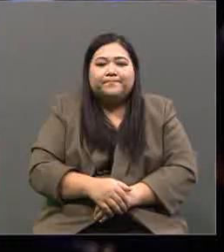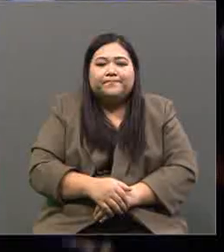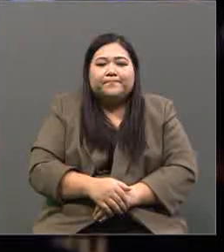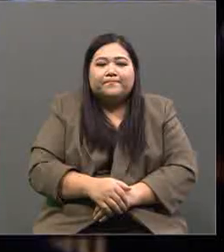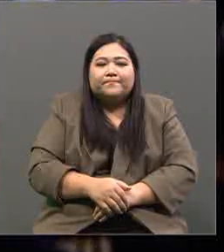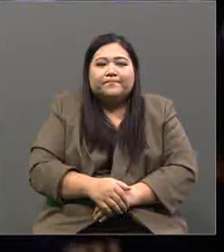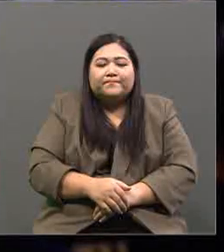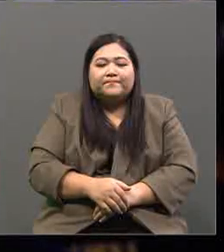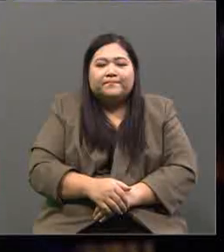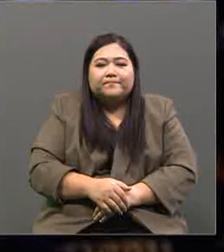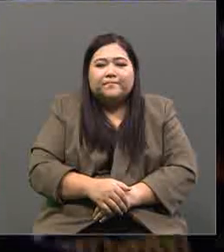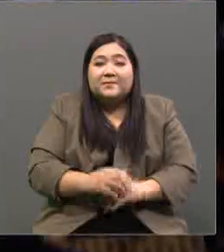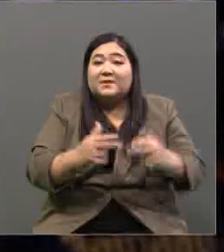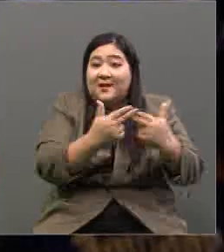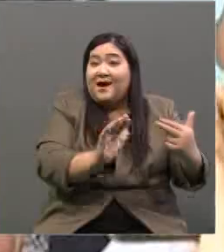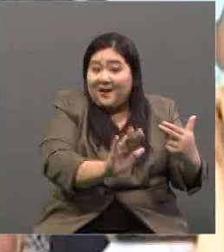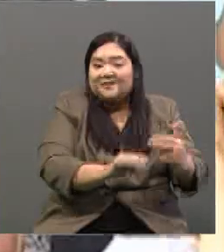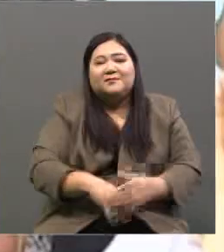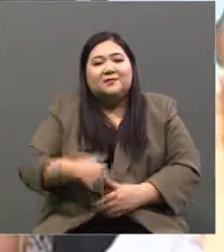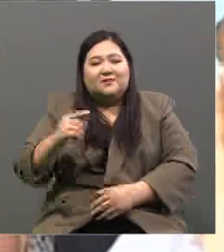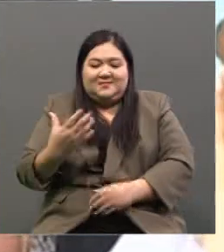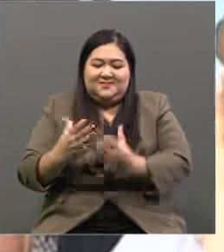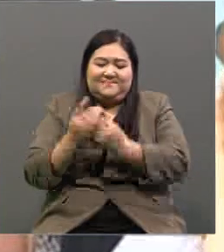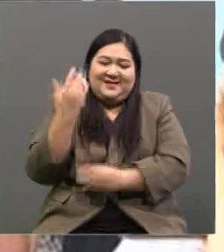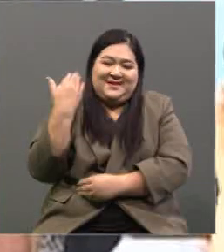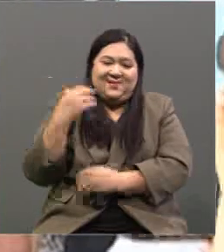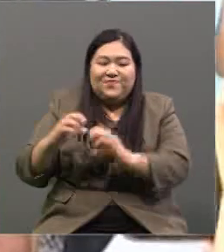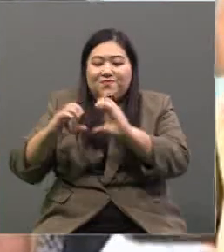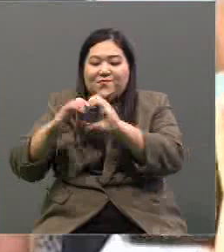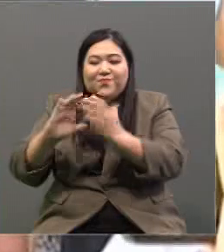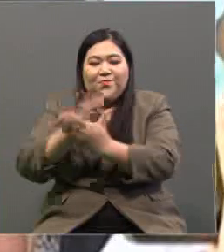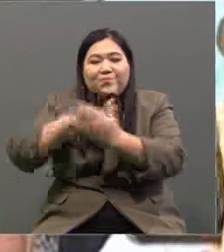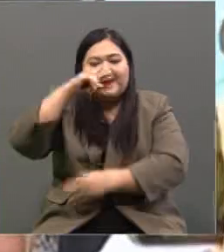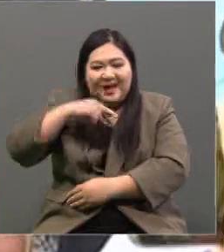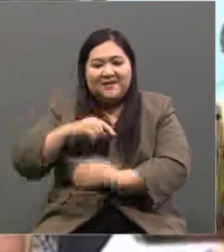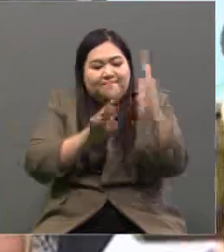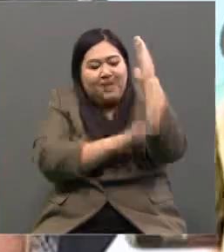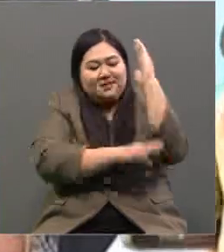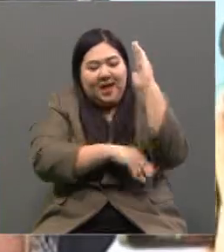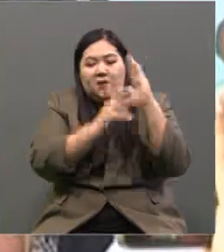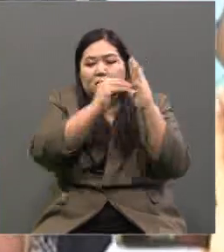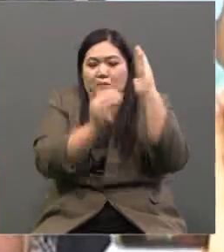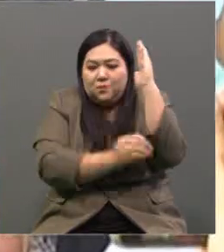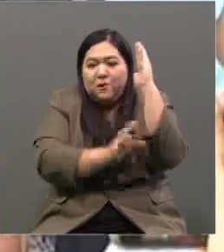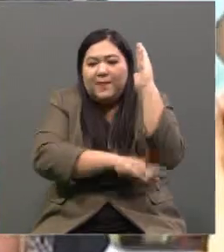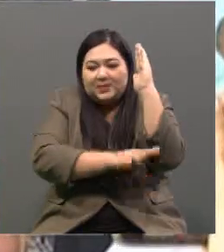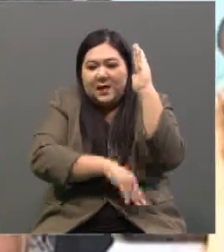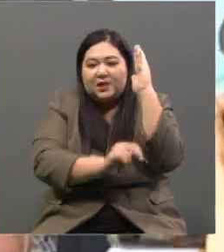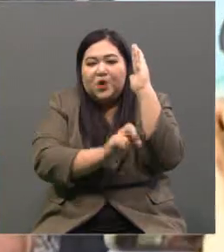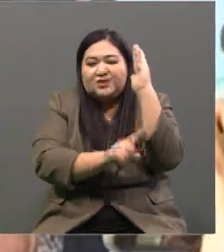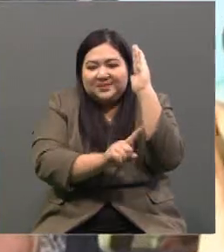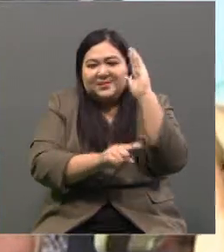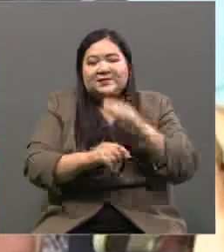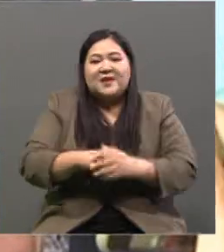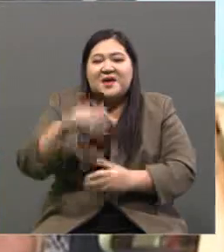ที่ภูมิใจไทยกันเมื่อสุดสัปดาห์ที่ผ่านมาก็ลงพื้นที่ภาคใต้เหมือนกันไปนครอย่างที่บอกไปและ